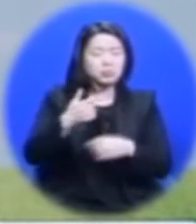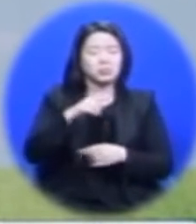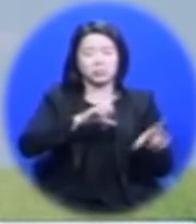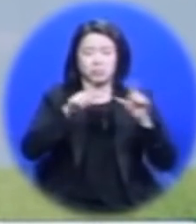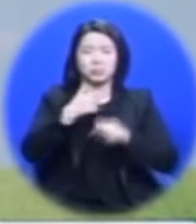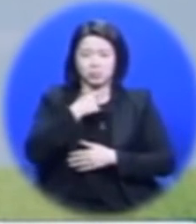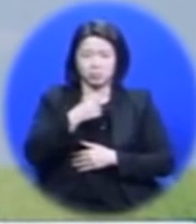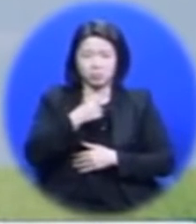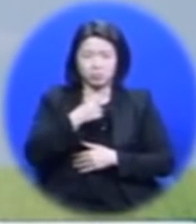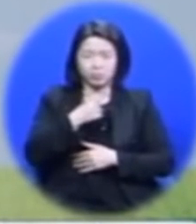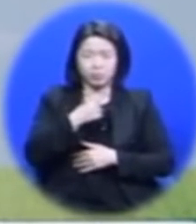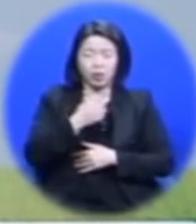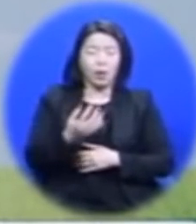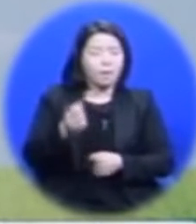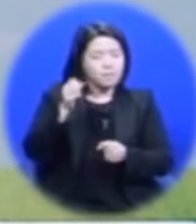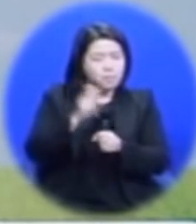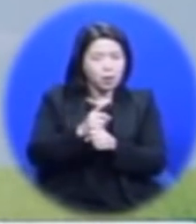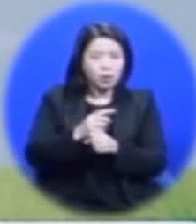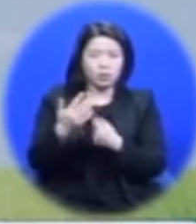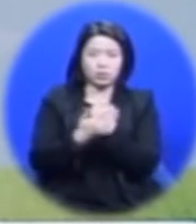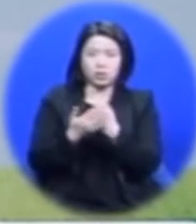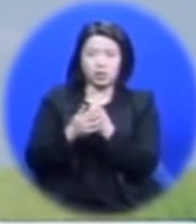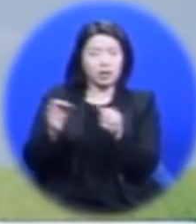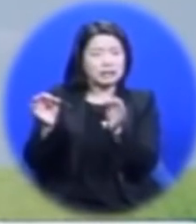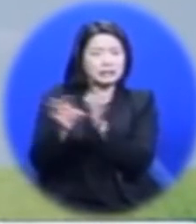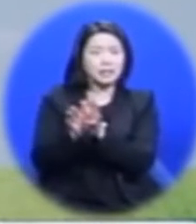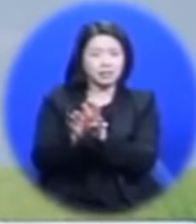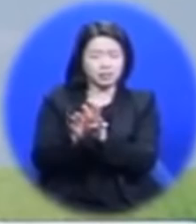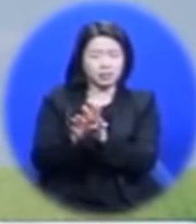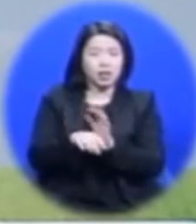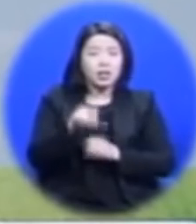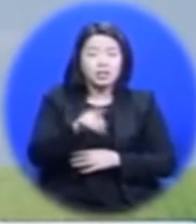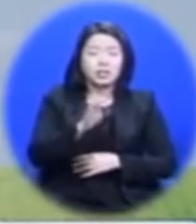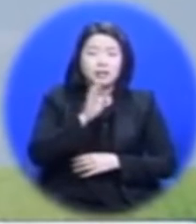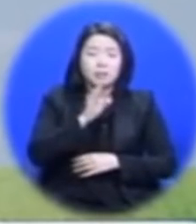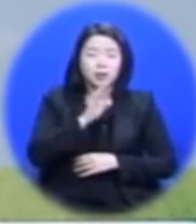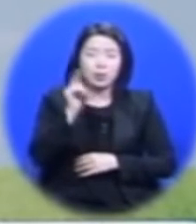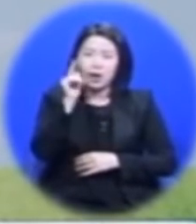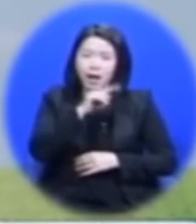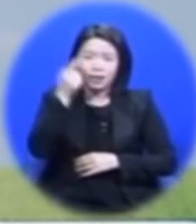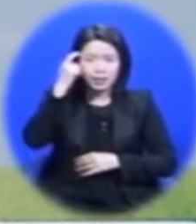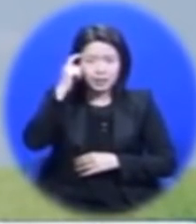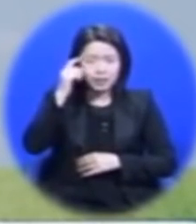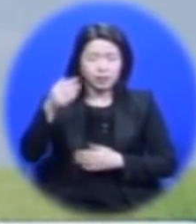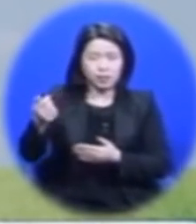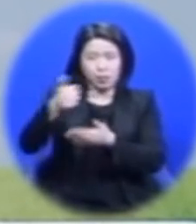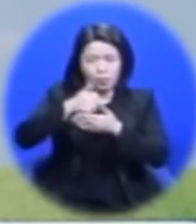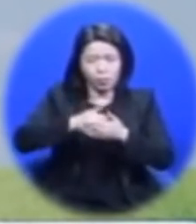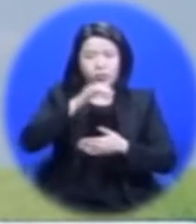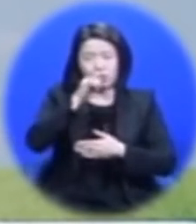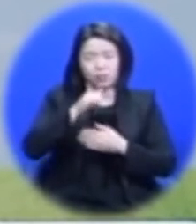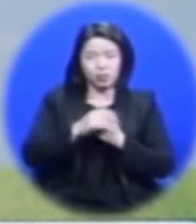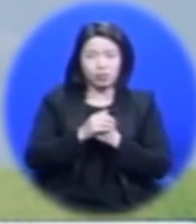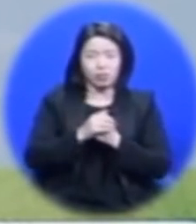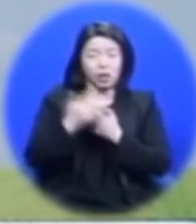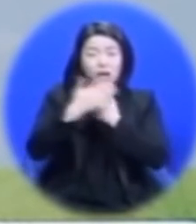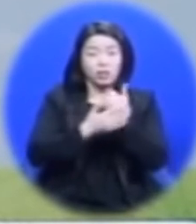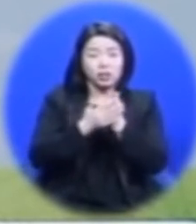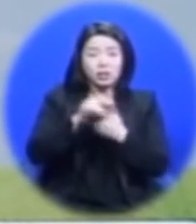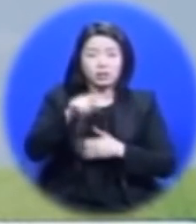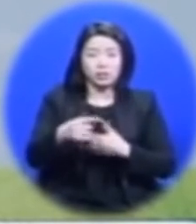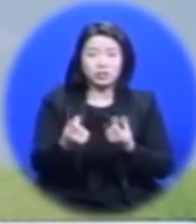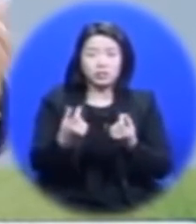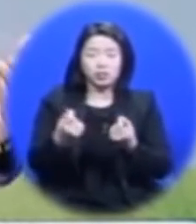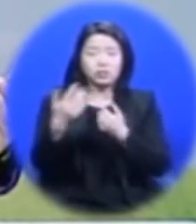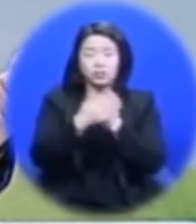벌써 은혜가 없어진 거예요. 이것이 바로 악한 생각이 들어와 있는 겁니다. 은혜는 그런 은혜를